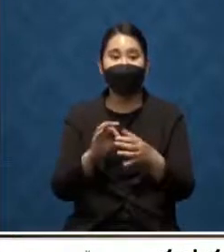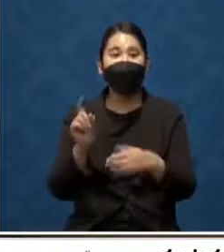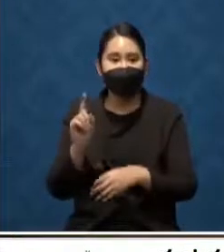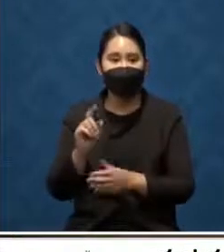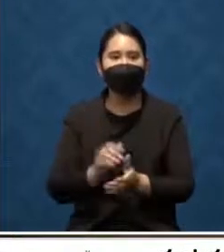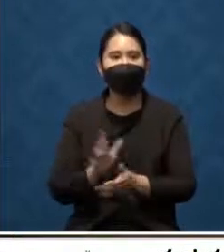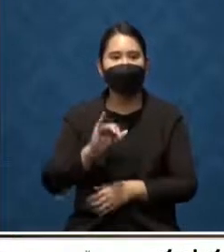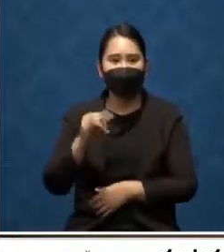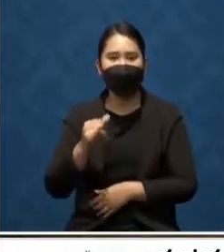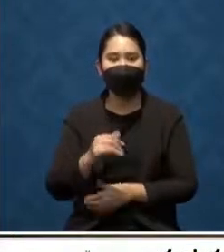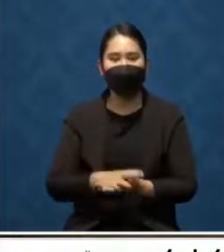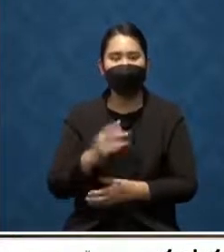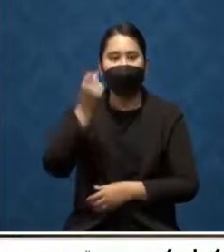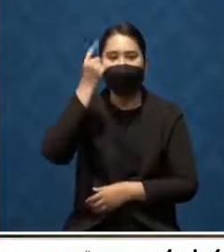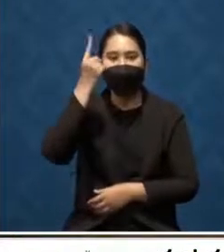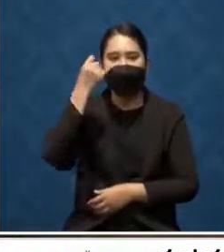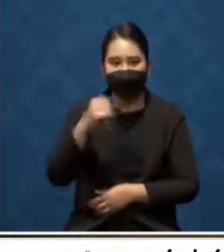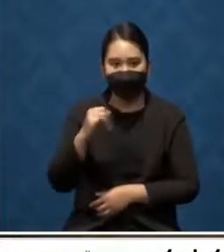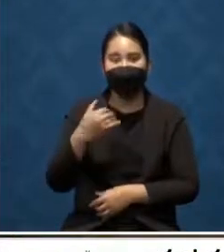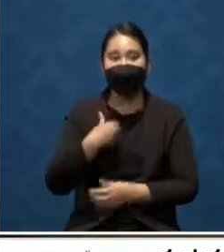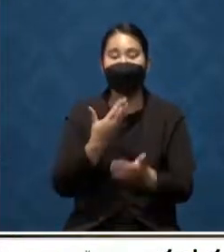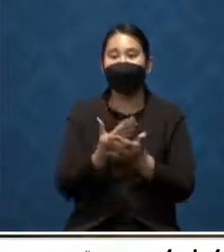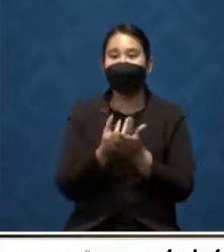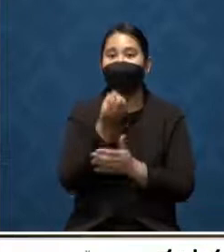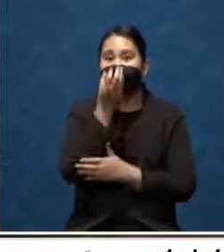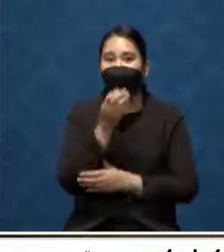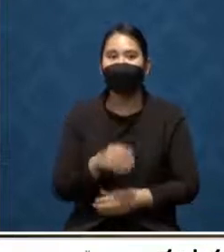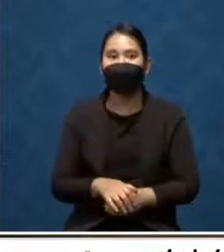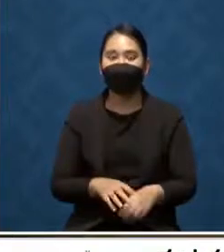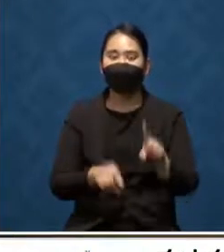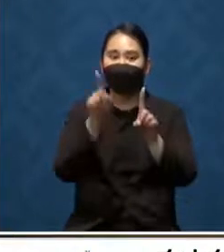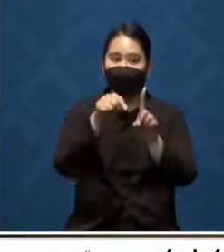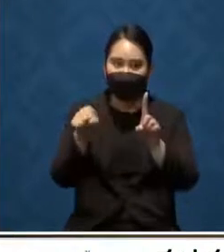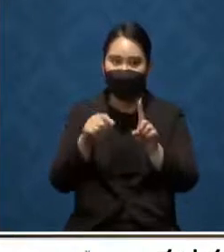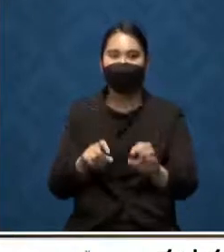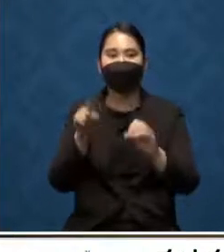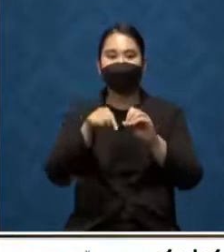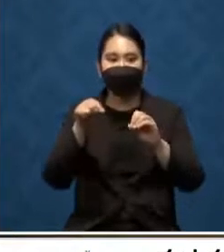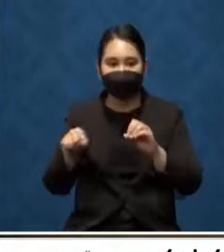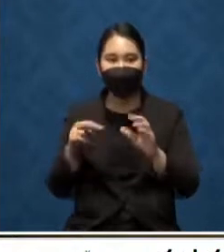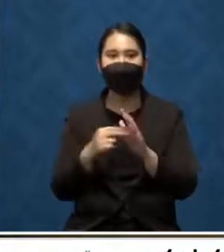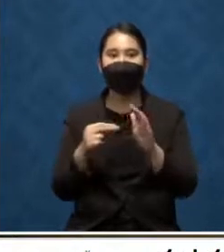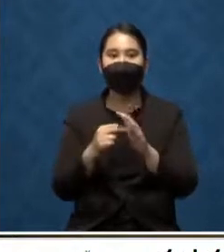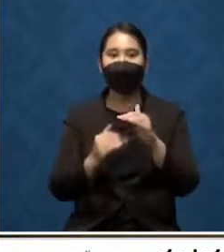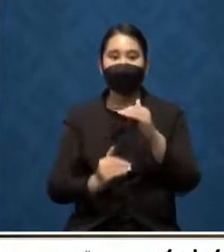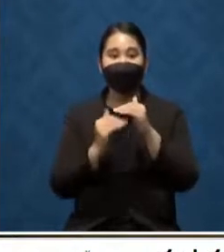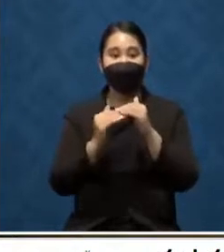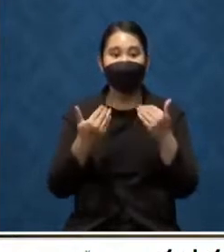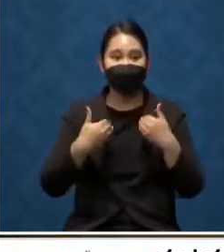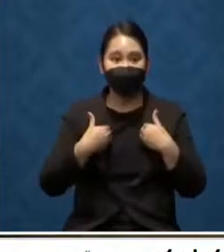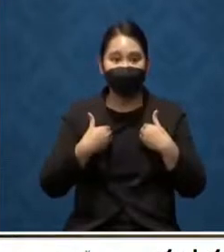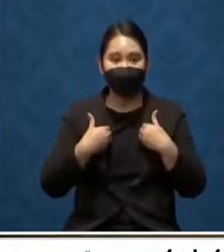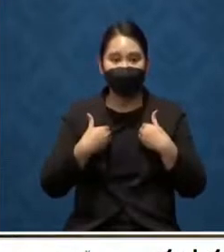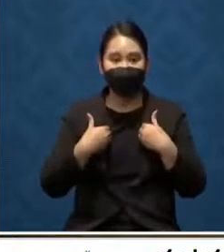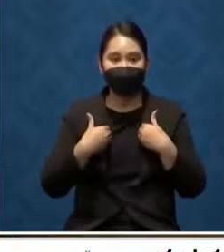หลายคนก็อาจจะเข้าใจผดว่า การที่ดอกเบี้ย 1% 0% มัคอการจำกัดสิธคนหอเปล่าแต่เรา